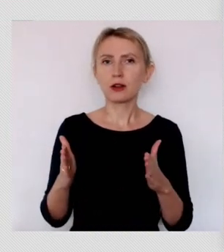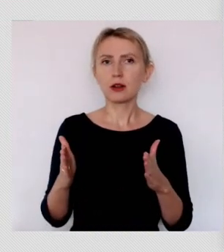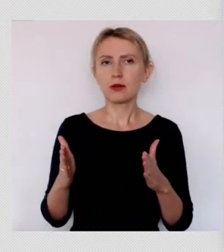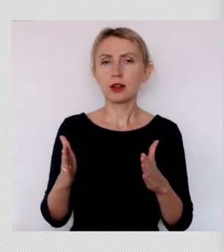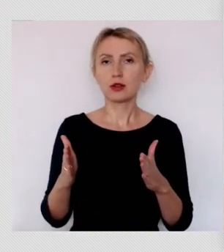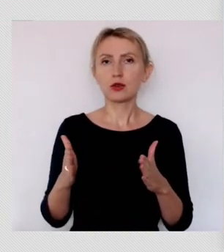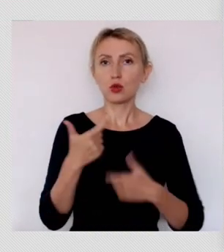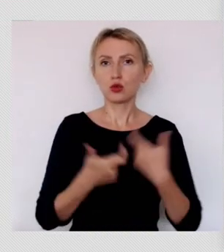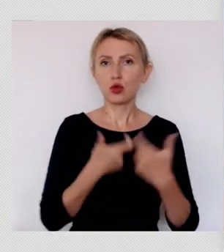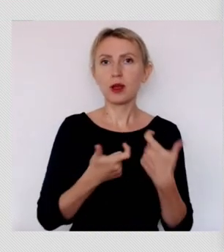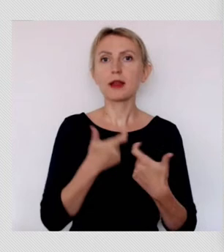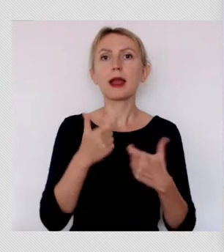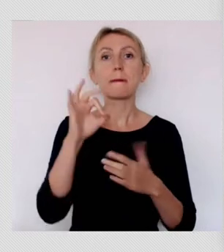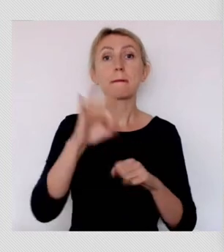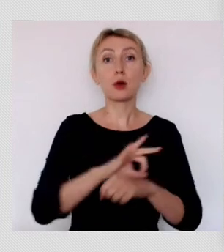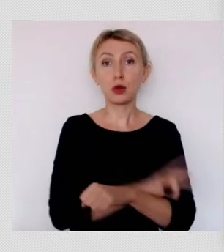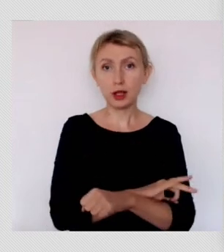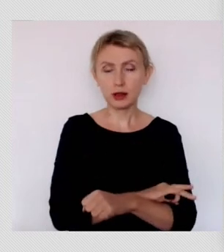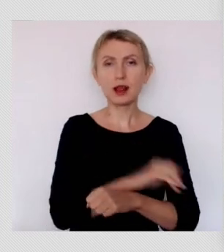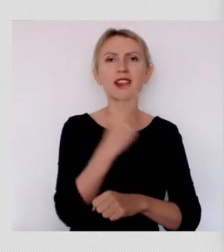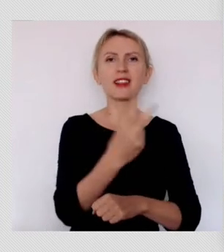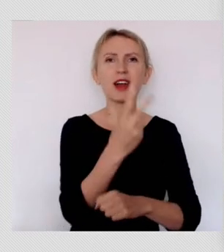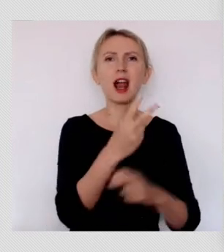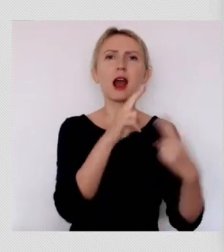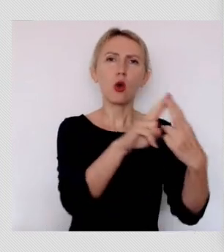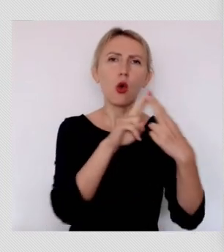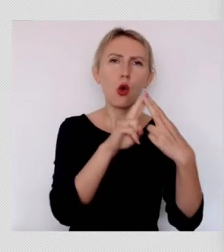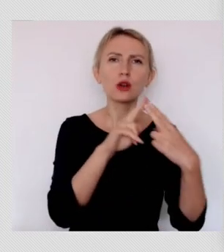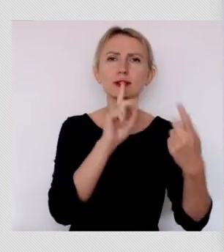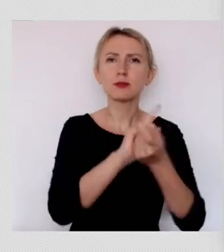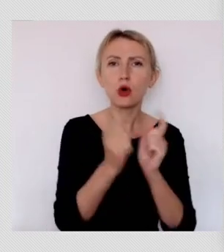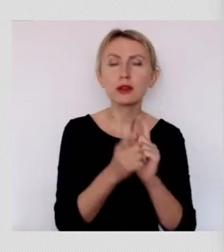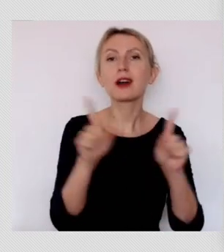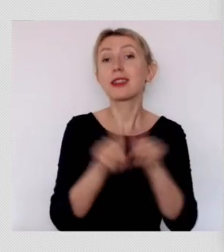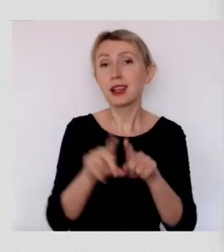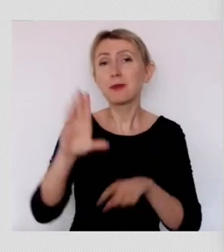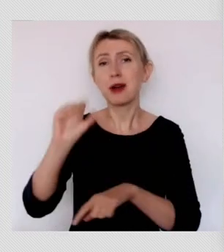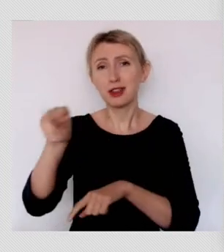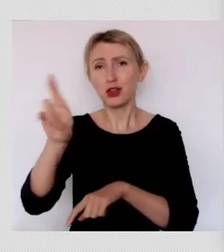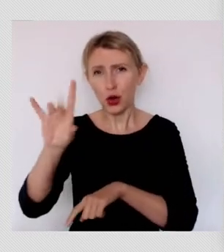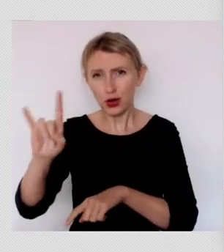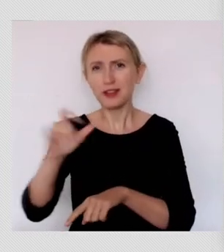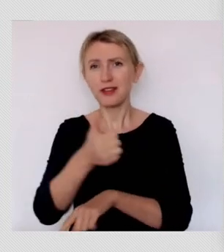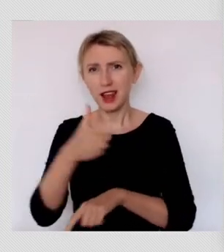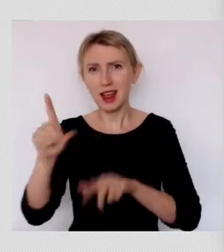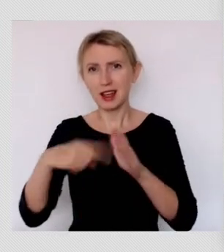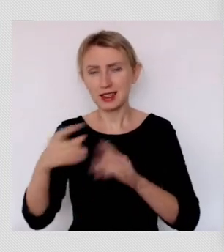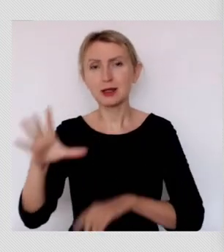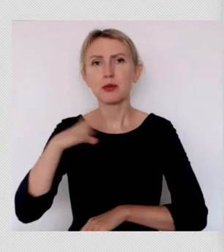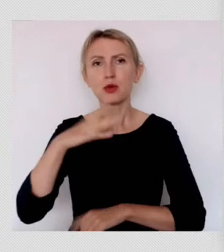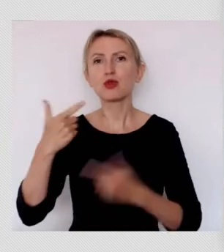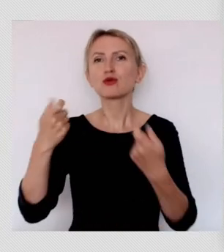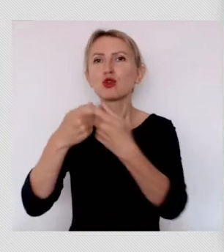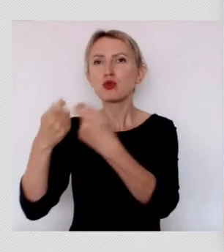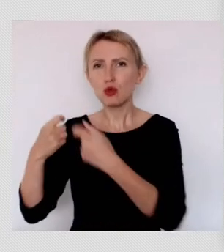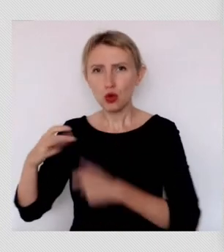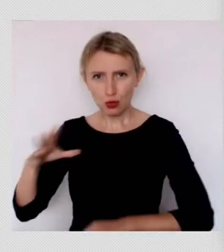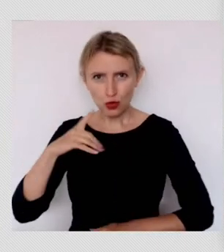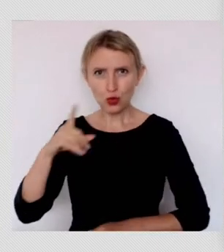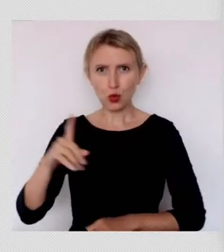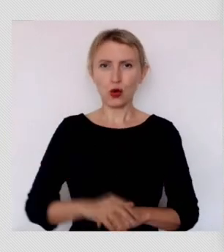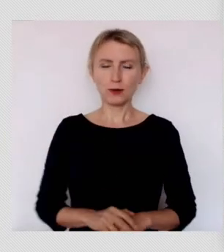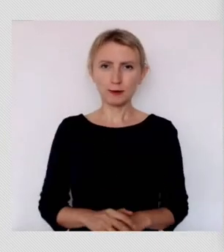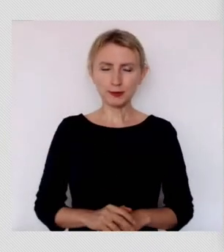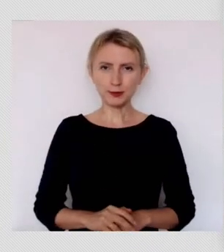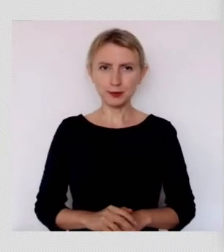opracowania projektu. 2 lata konsultacji, spotkań, również u Batorego zresztą parukrotnie. Są tutaj wspólnicy moich ówczesnych